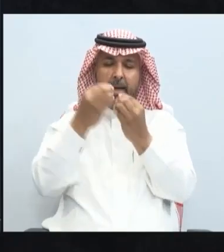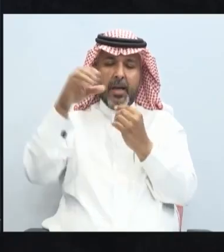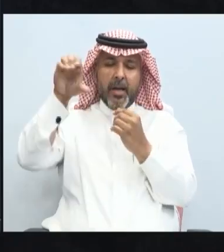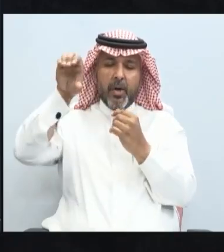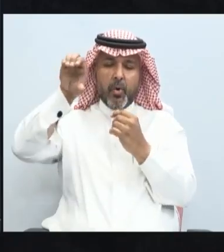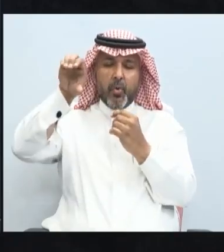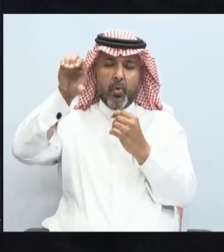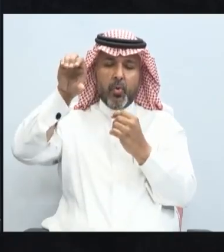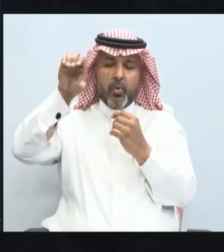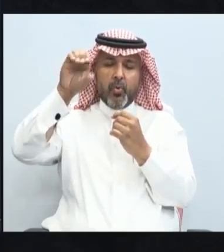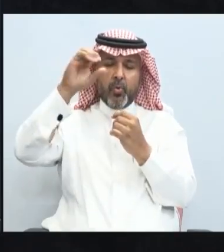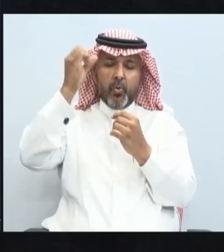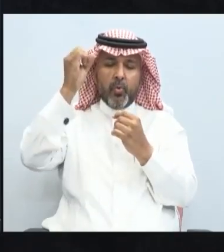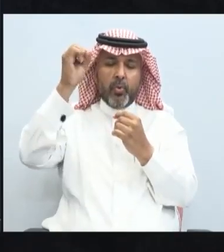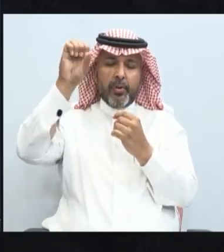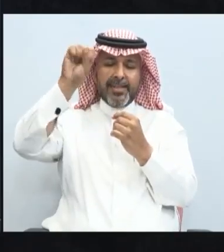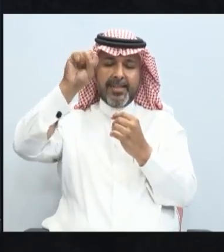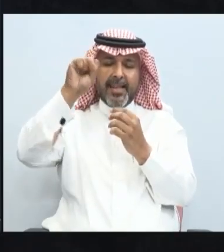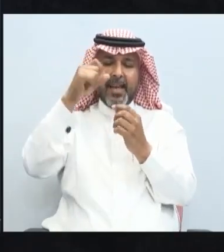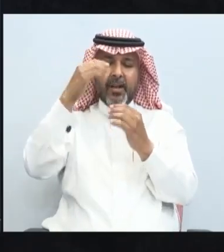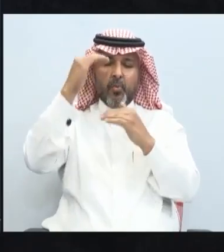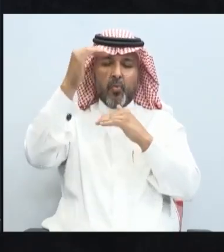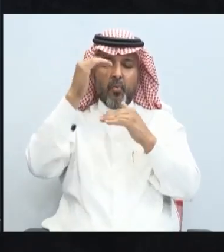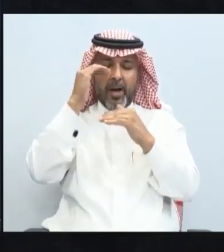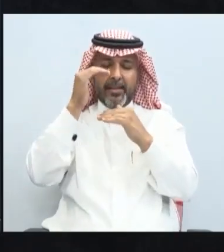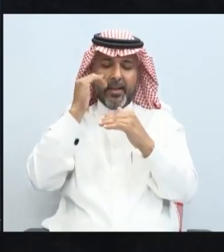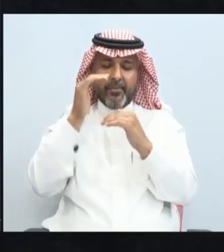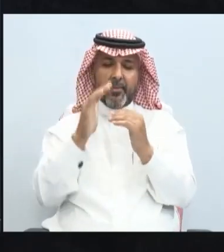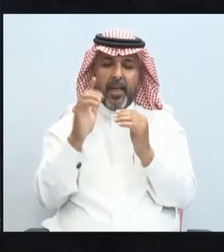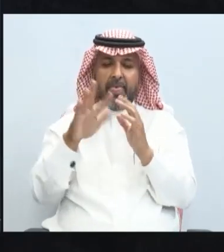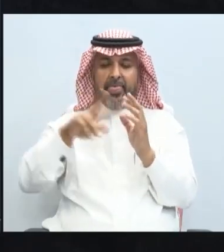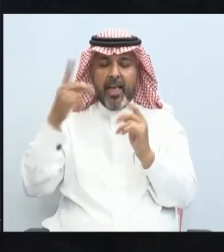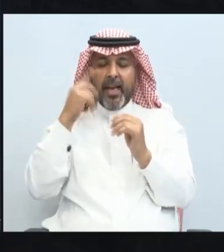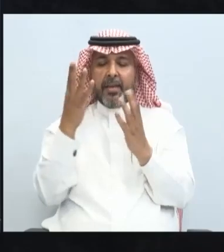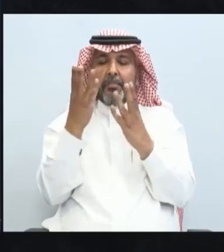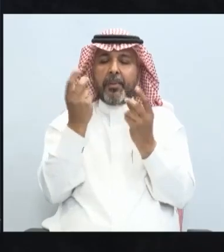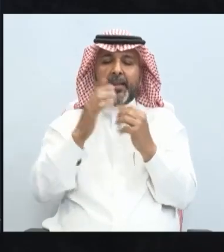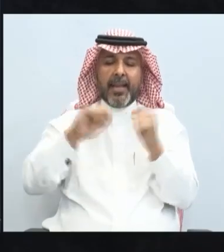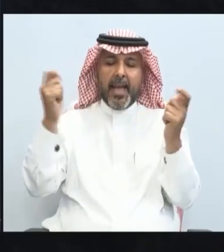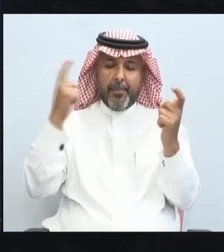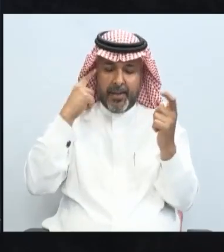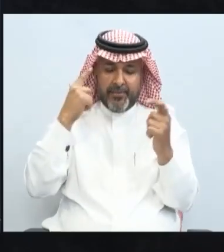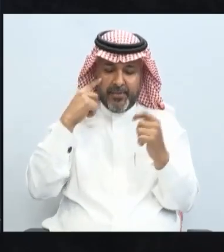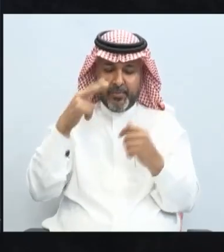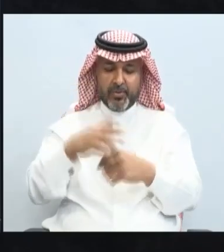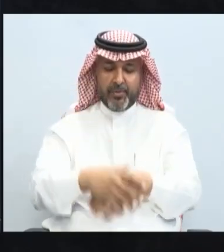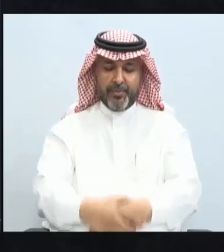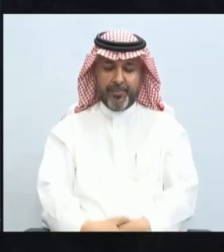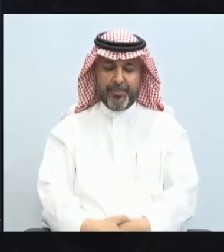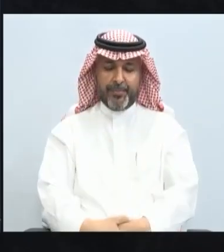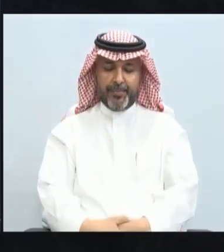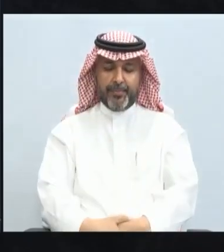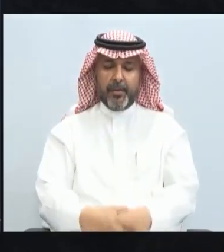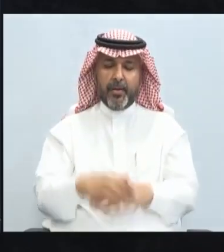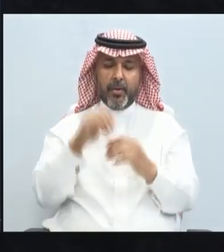السك والكوك اخذوا الباقي اللي هو من واحد وفوق ومن السالب واحد وايش وتحت بهذا الشكل نقول من الواحد الى